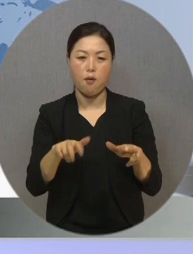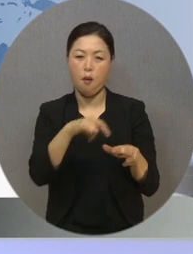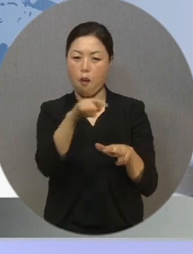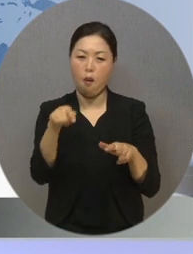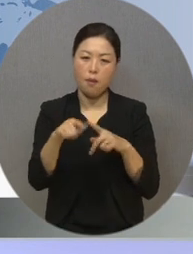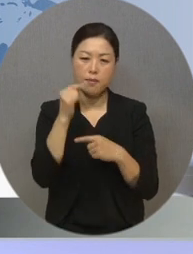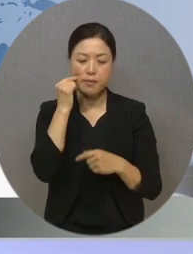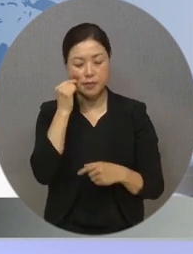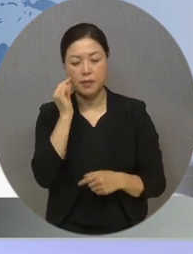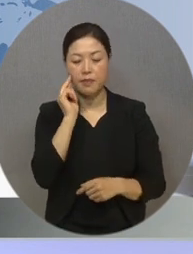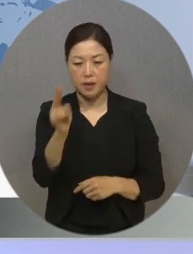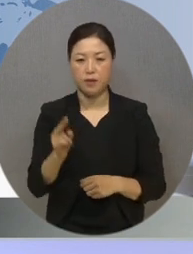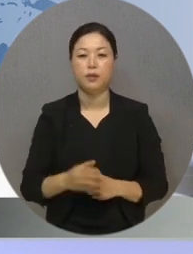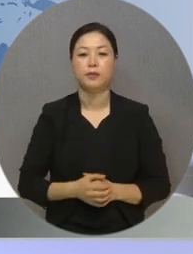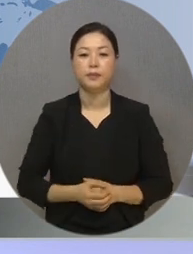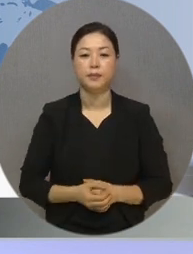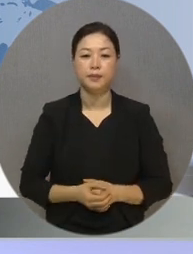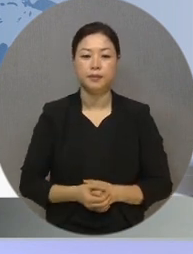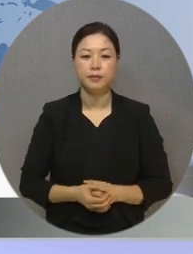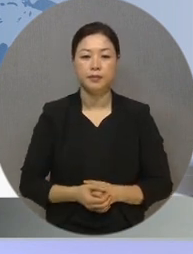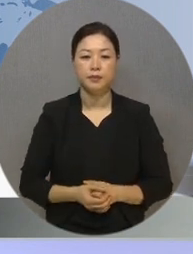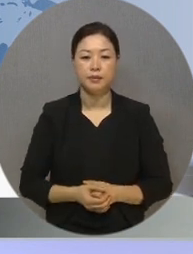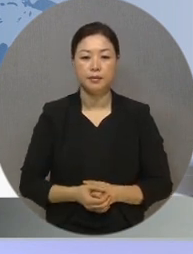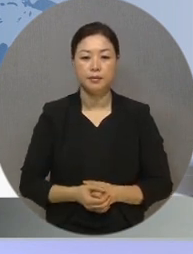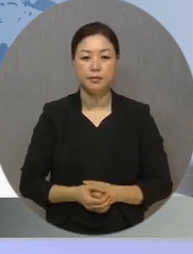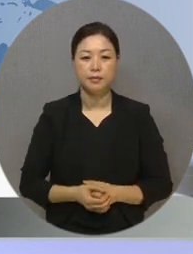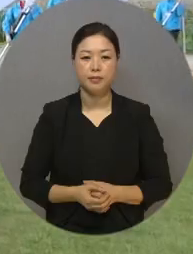이뤘는데요. 김정영 기자가 전합니다.